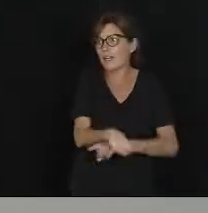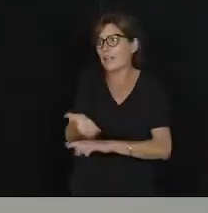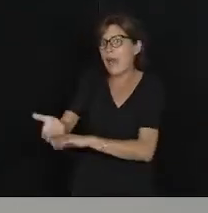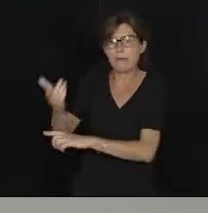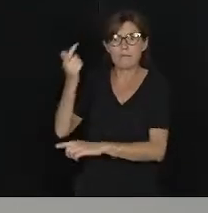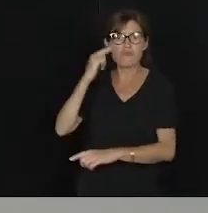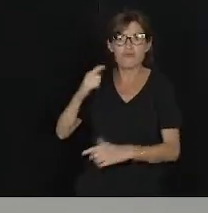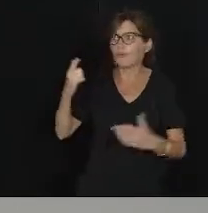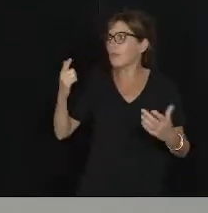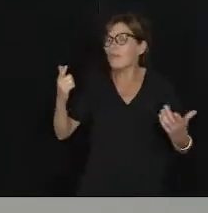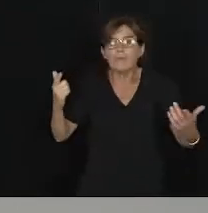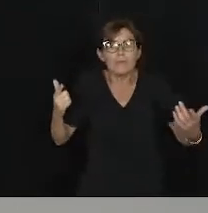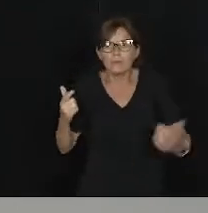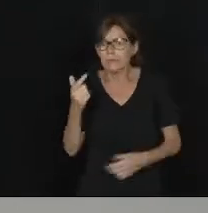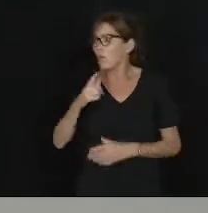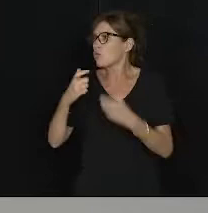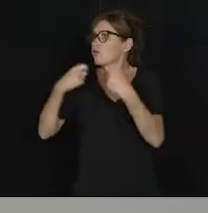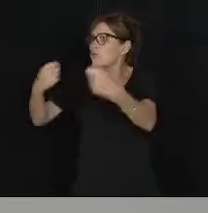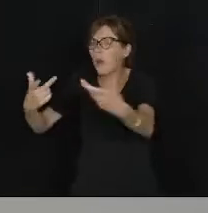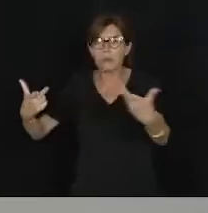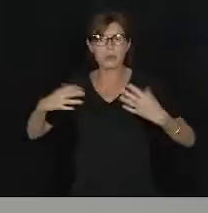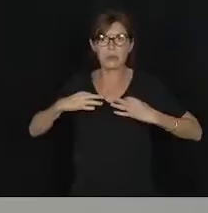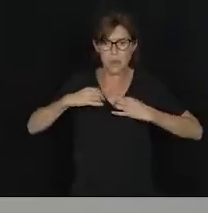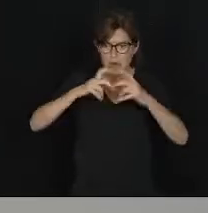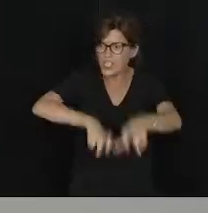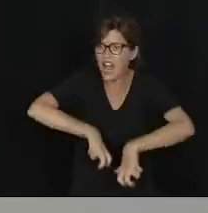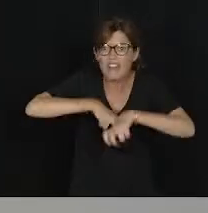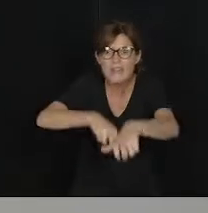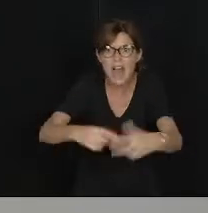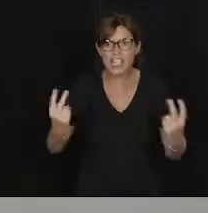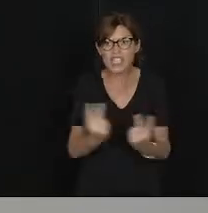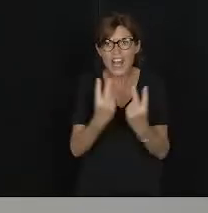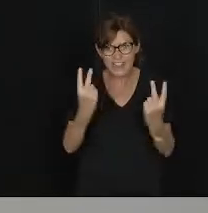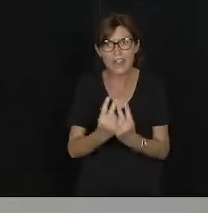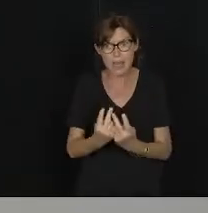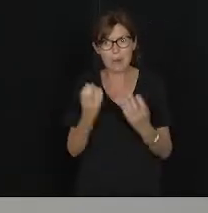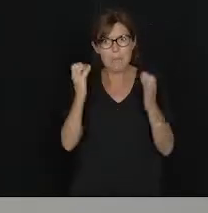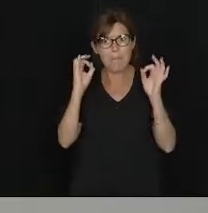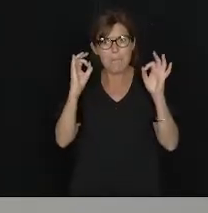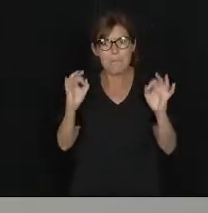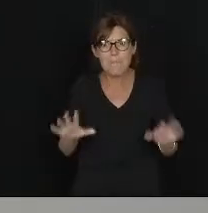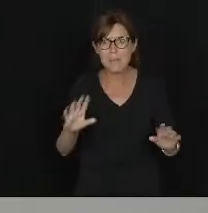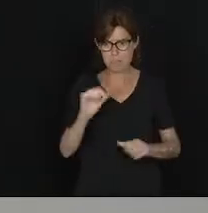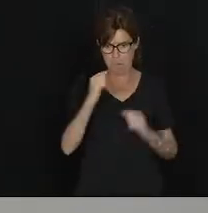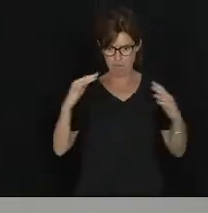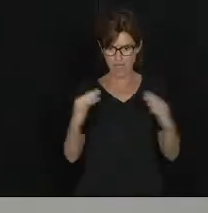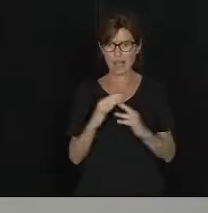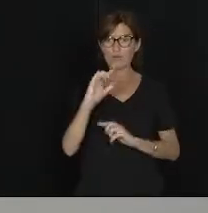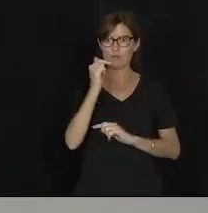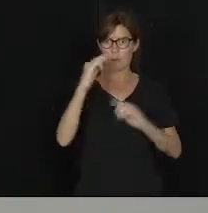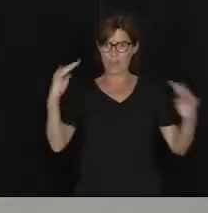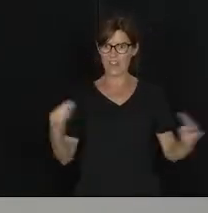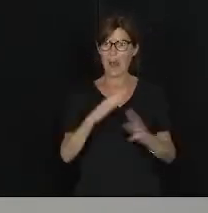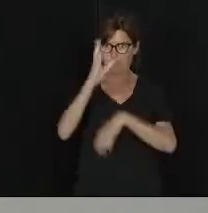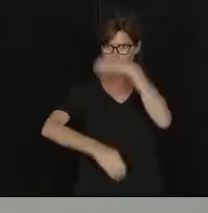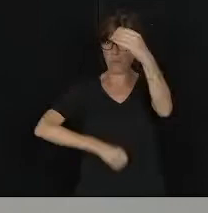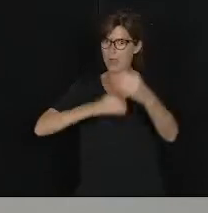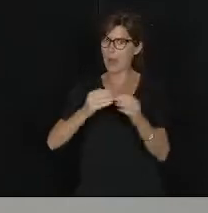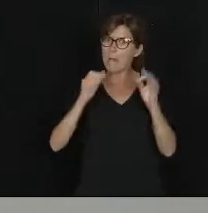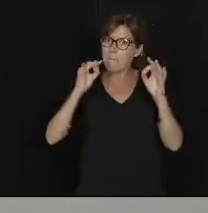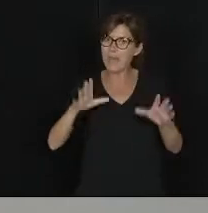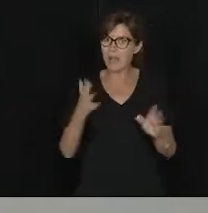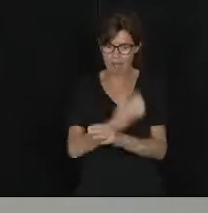soldat, les tombolas, les campagnes pour les bons d'emprunt, le jardinage, hein, grande constante des mondes scolaires de la Première et de la Seconde Guerre mondiale, les jardins